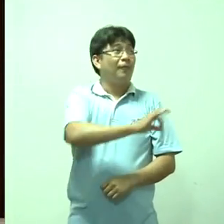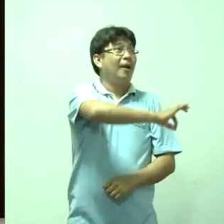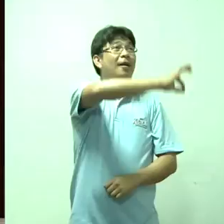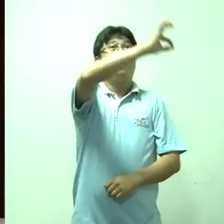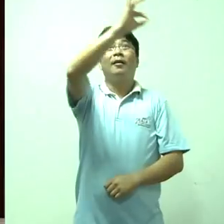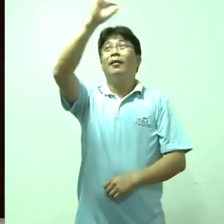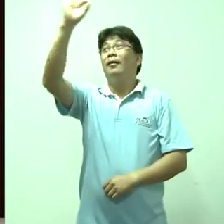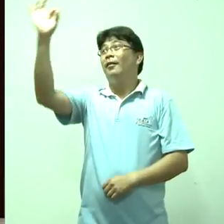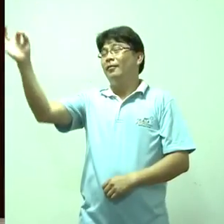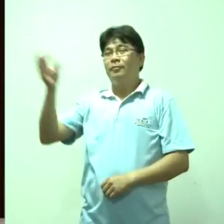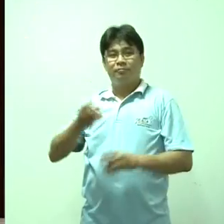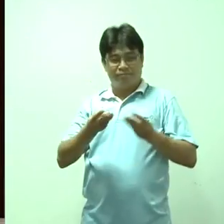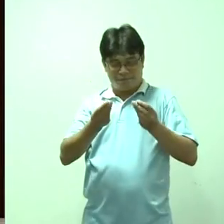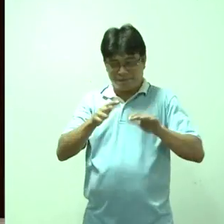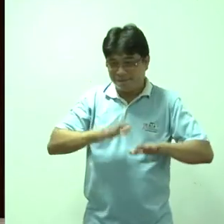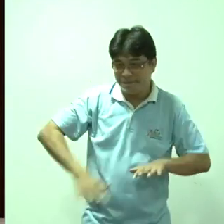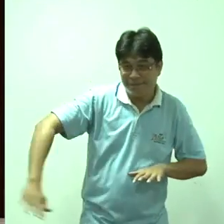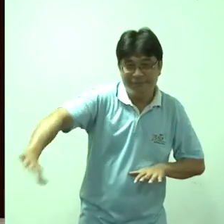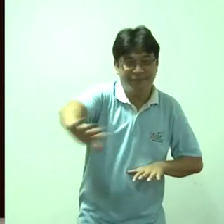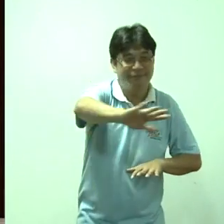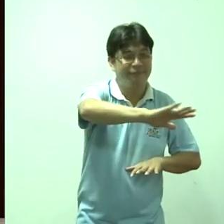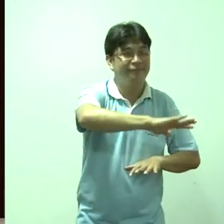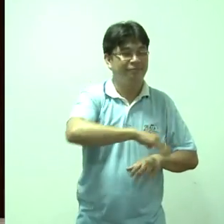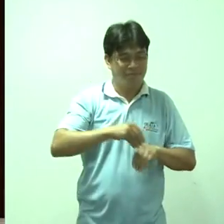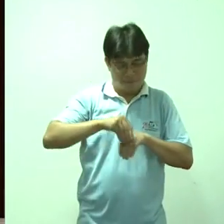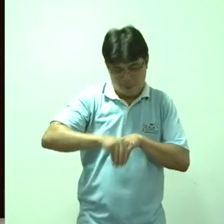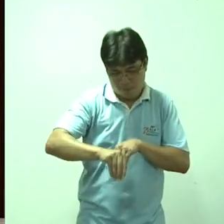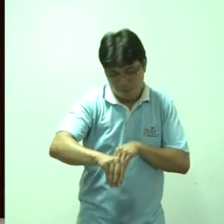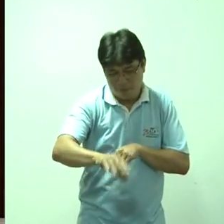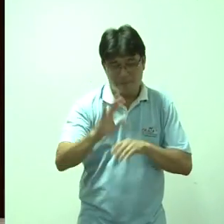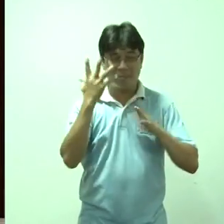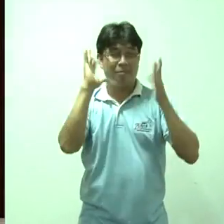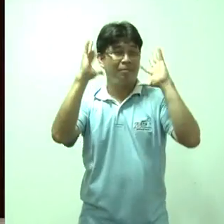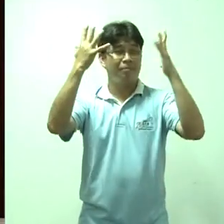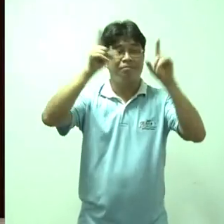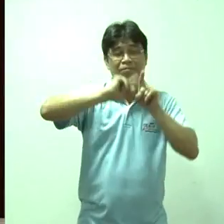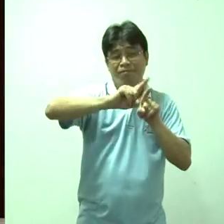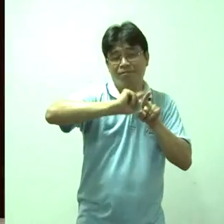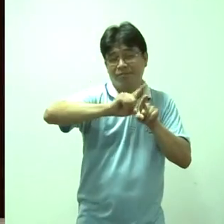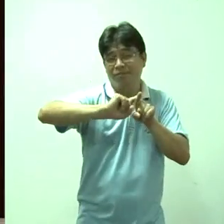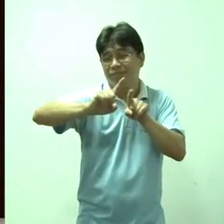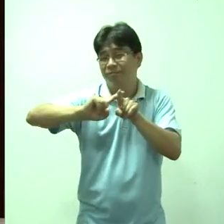มีท้องฟ้ามีแผ่นดินมีพืชพันธุ์อุดมส